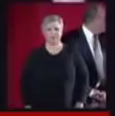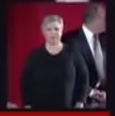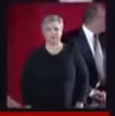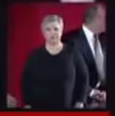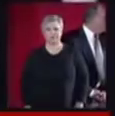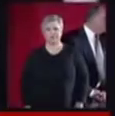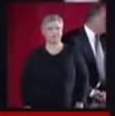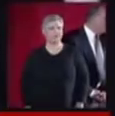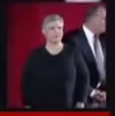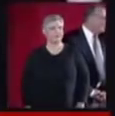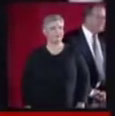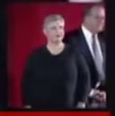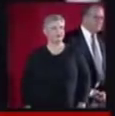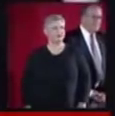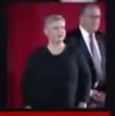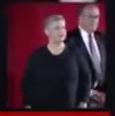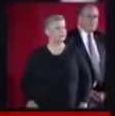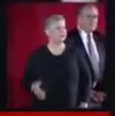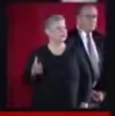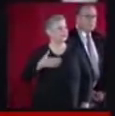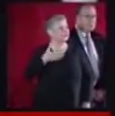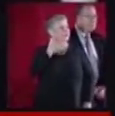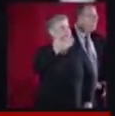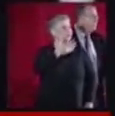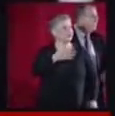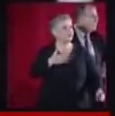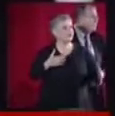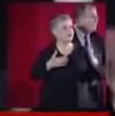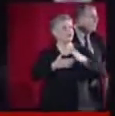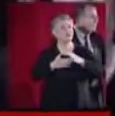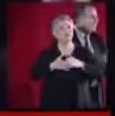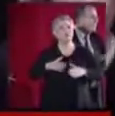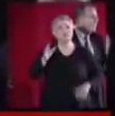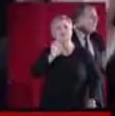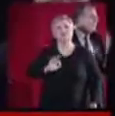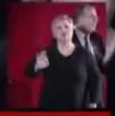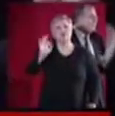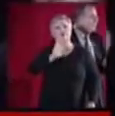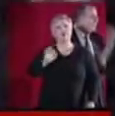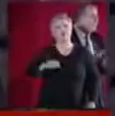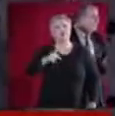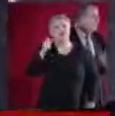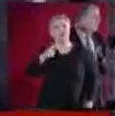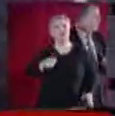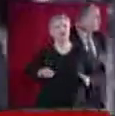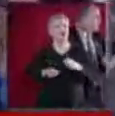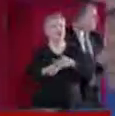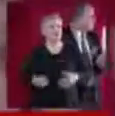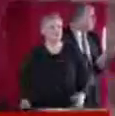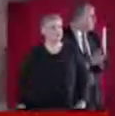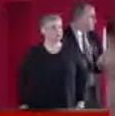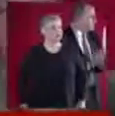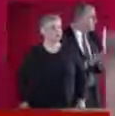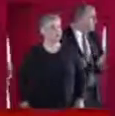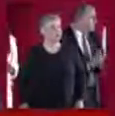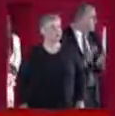ο γιουνούς χαμαντί ο πρόεδρος του ελληνικού φόρουμ προσφύγων και μεταναστών ο γιατρός από